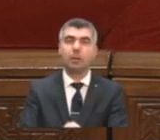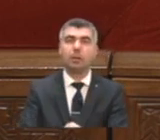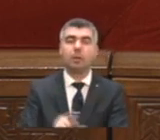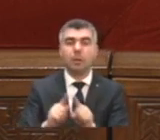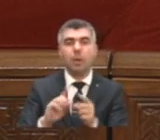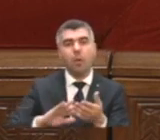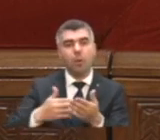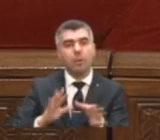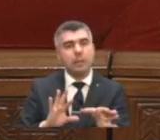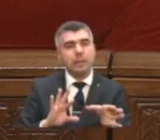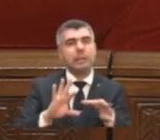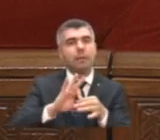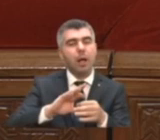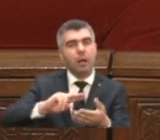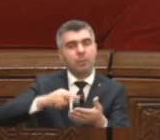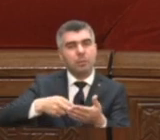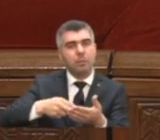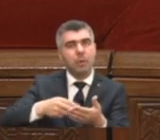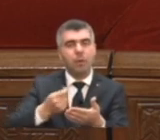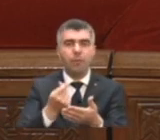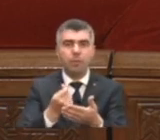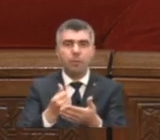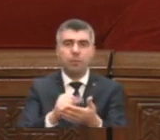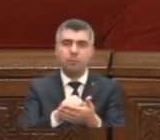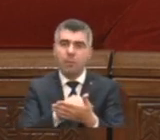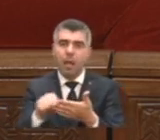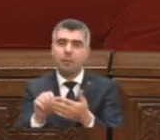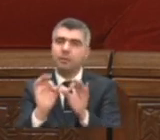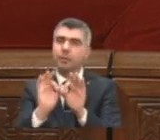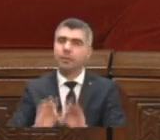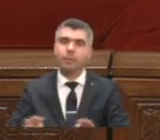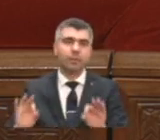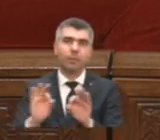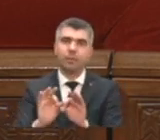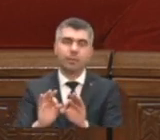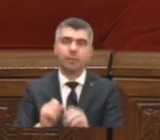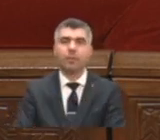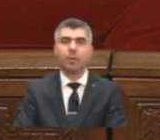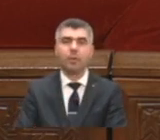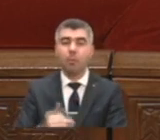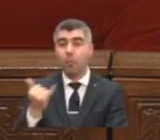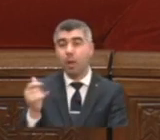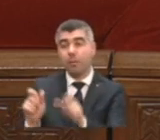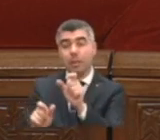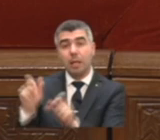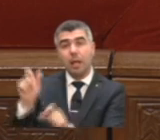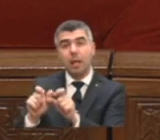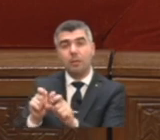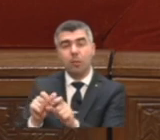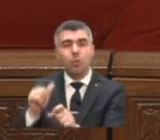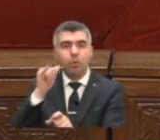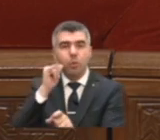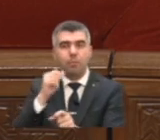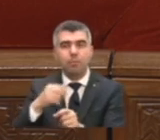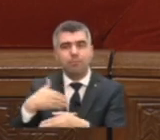وندير واحد الاتفاقيه ونكتب لكم واحد المبلغ مالي وتنعرف بان ما عمرو غادي يتفعل. حنا تنعتبر بان ديك الساكنه ما باقيش نكذبوا عليهم ونقول لهم راه